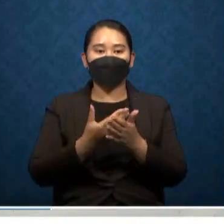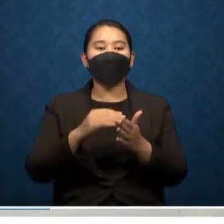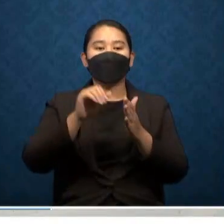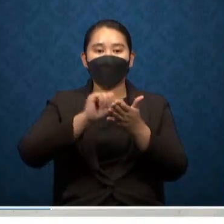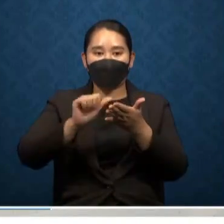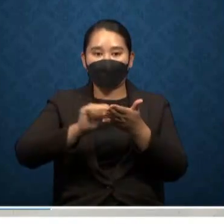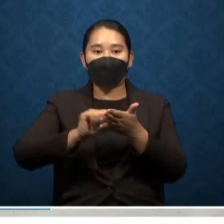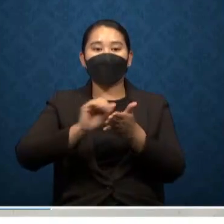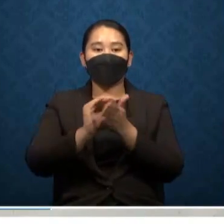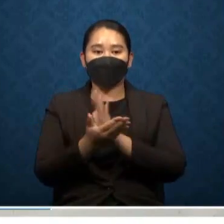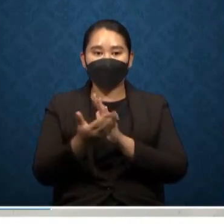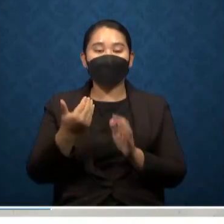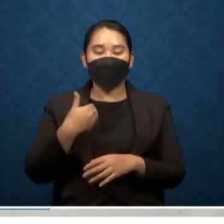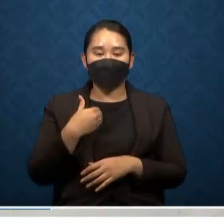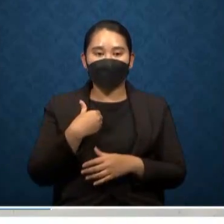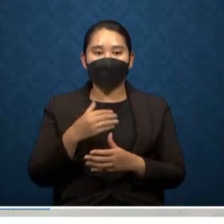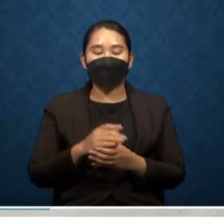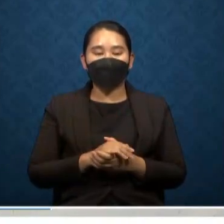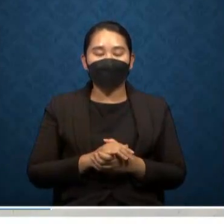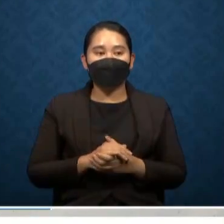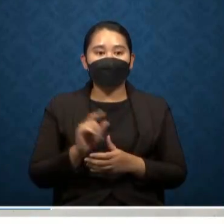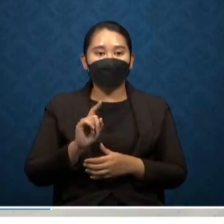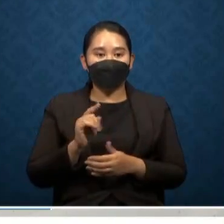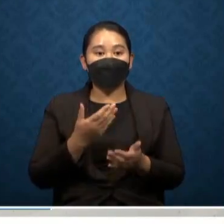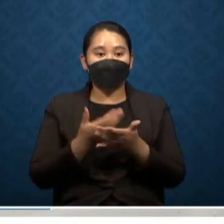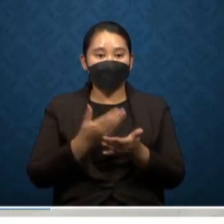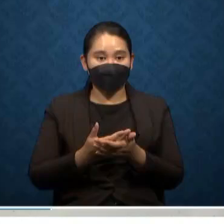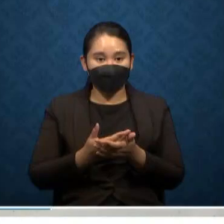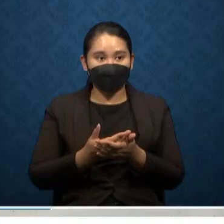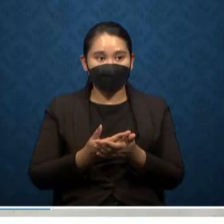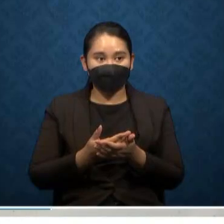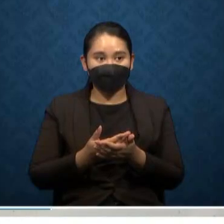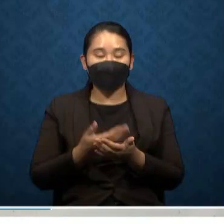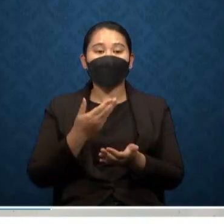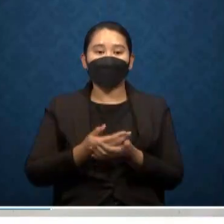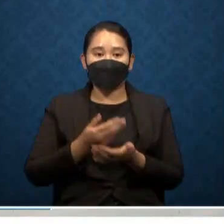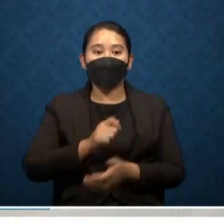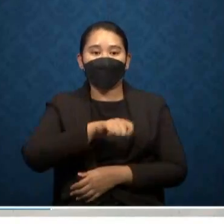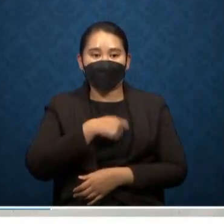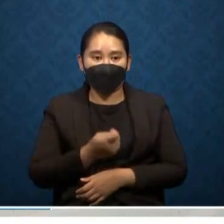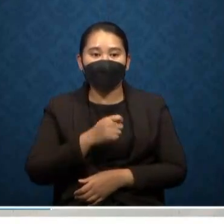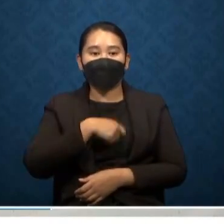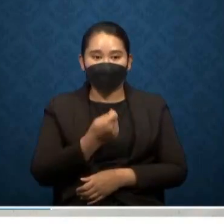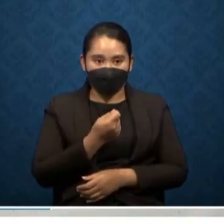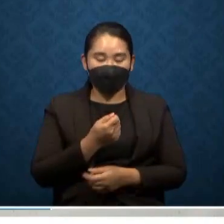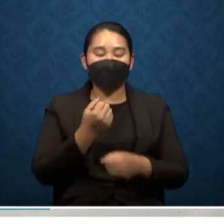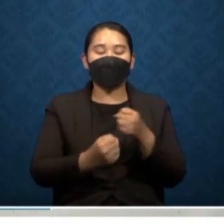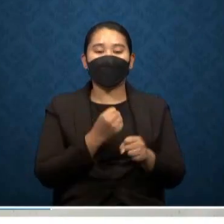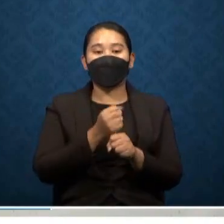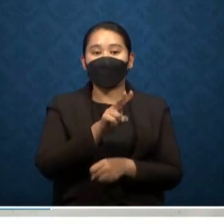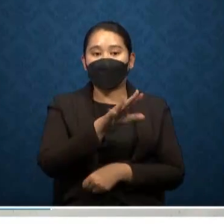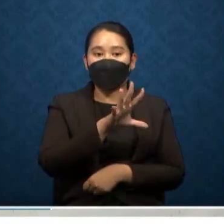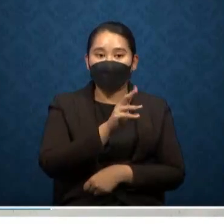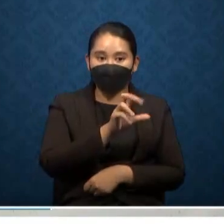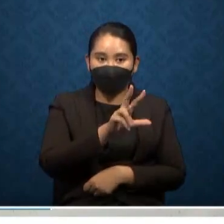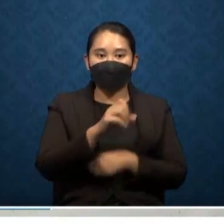ะครับแทนที่เราจะมีการใช้จ่ายสูงเหมือนในช่วงปี 2563-64